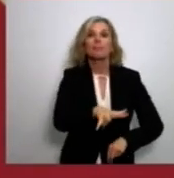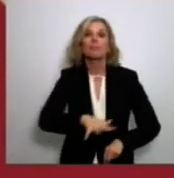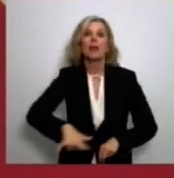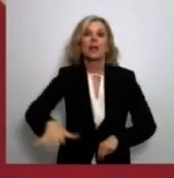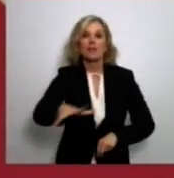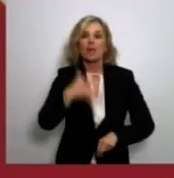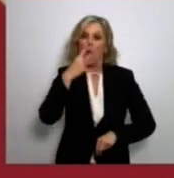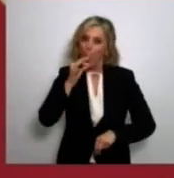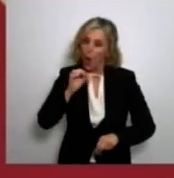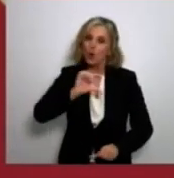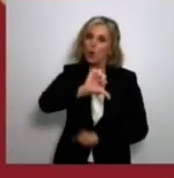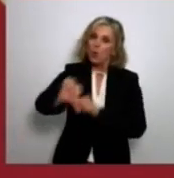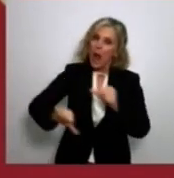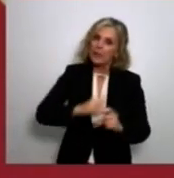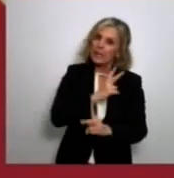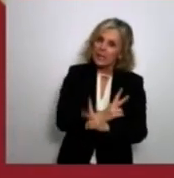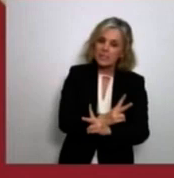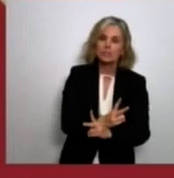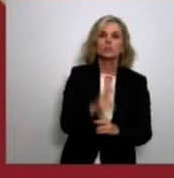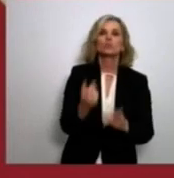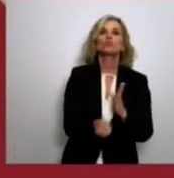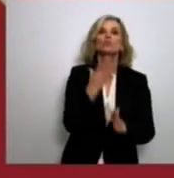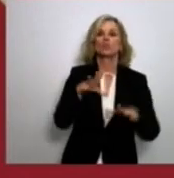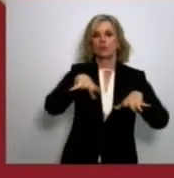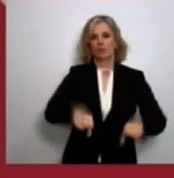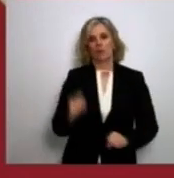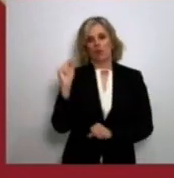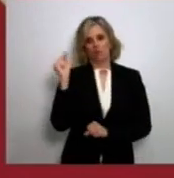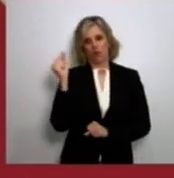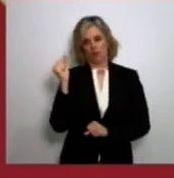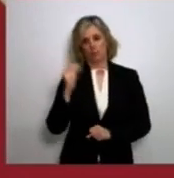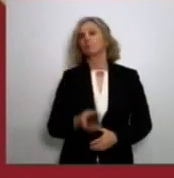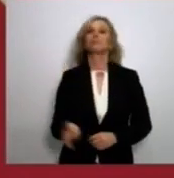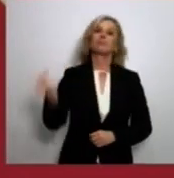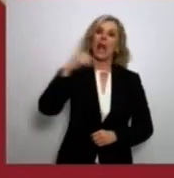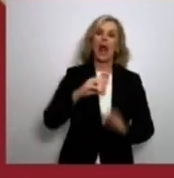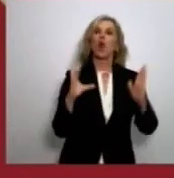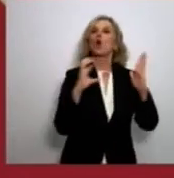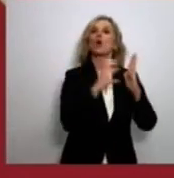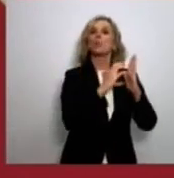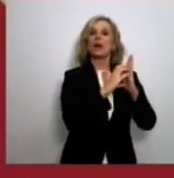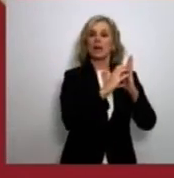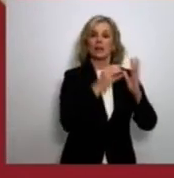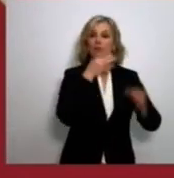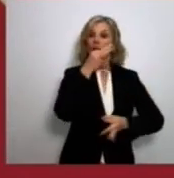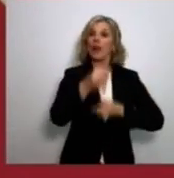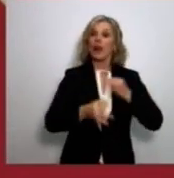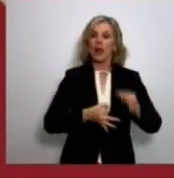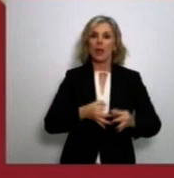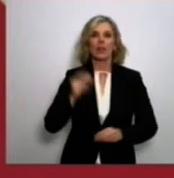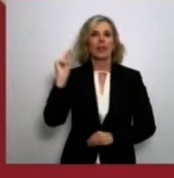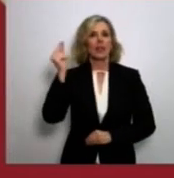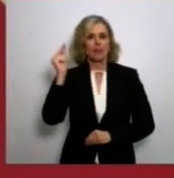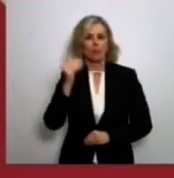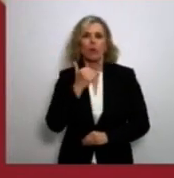την αναπλήρωση της έδρας. Το Σύνταγμα στο άρθρο 53, παράγραφος 2, μας λέει στην ουσία ότι η Βουλή δεν